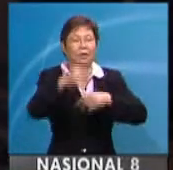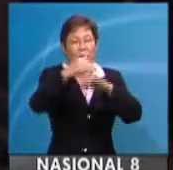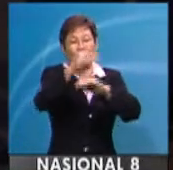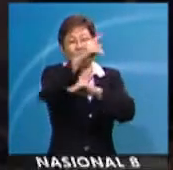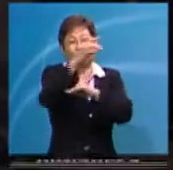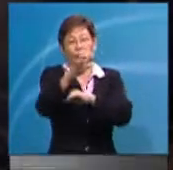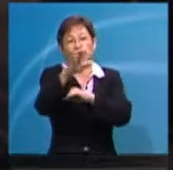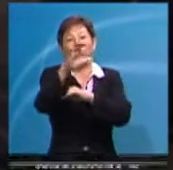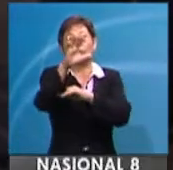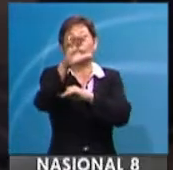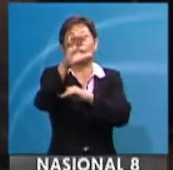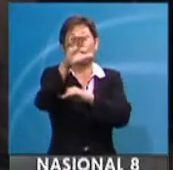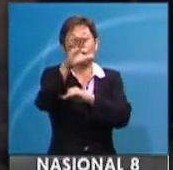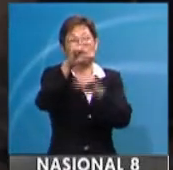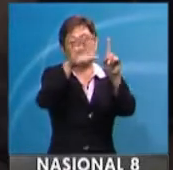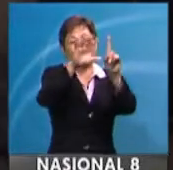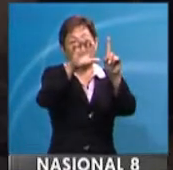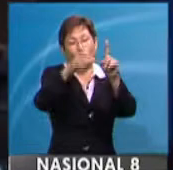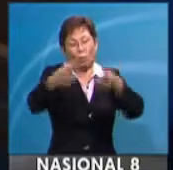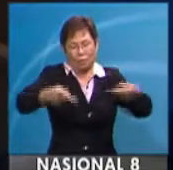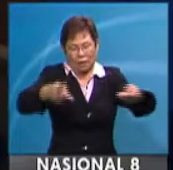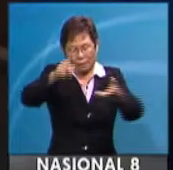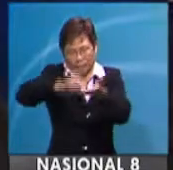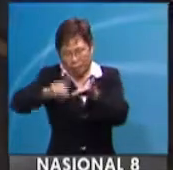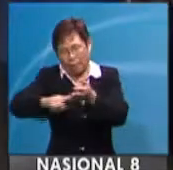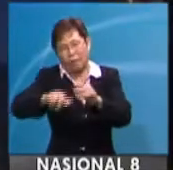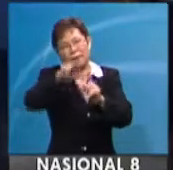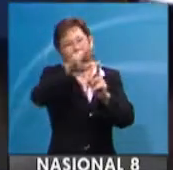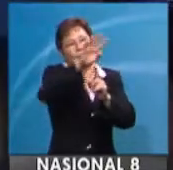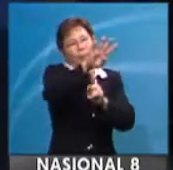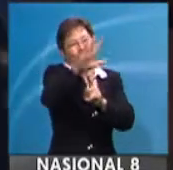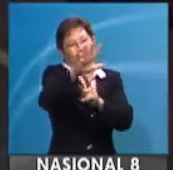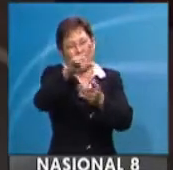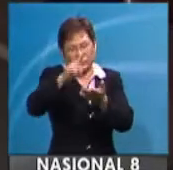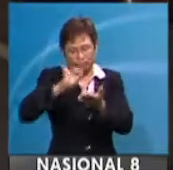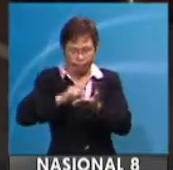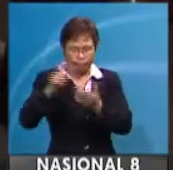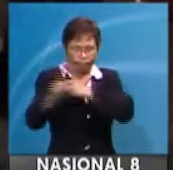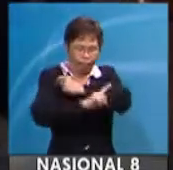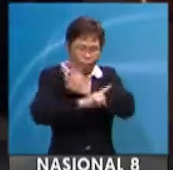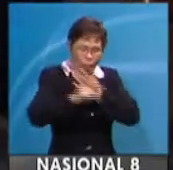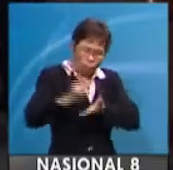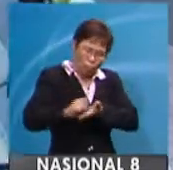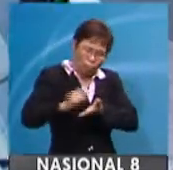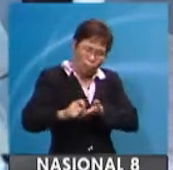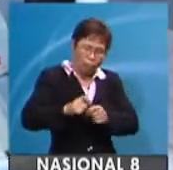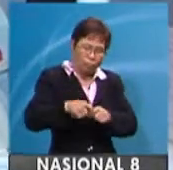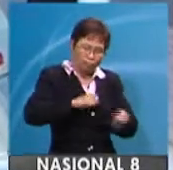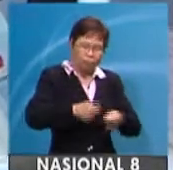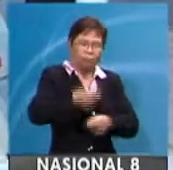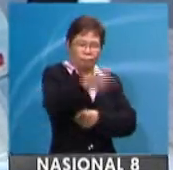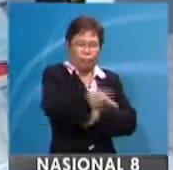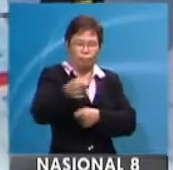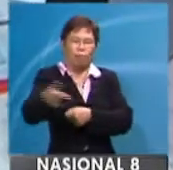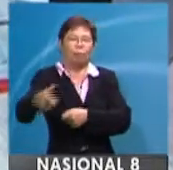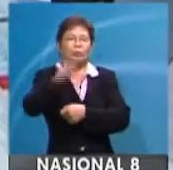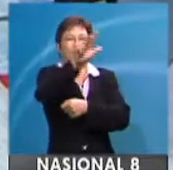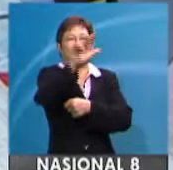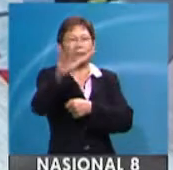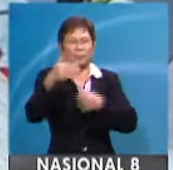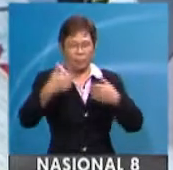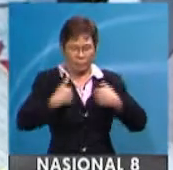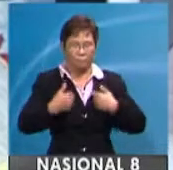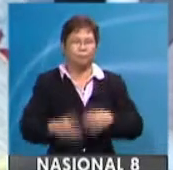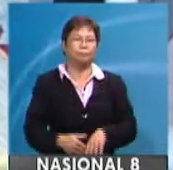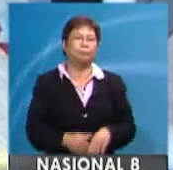150 kendaraan diperiksa dampak puluh lima zaman serta merta dikeluarkan di bawah akta pengakutan Jalan 1987